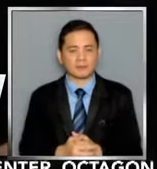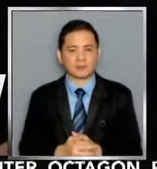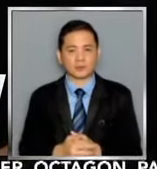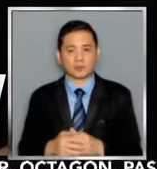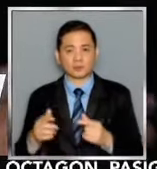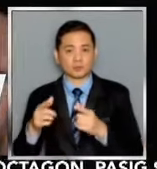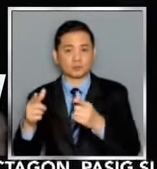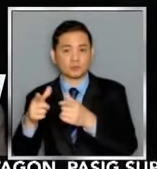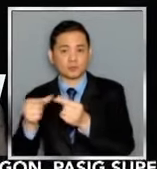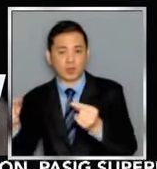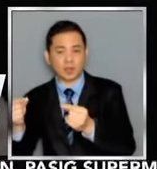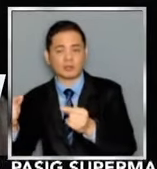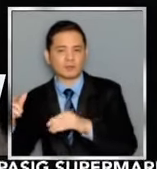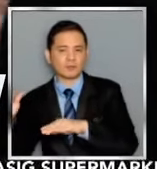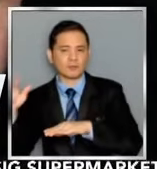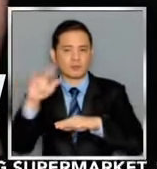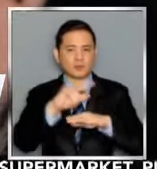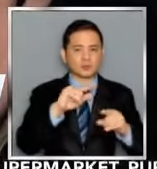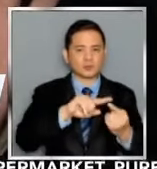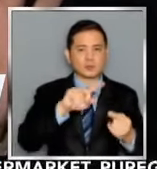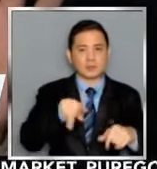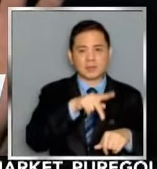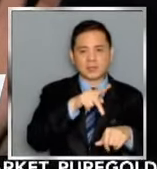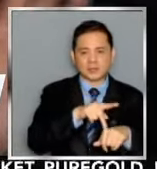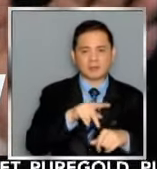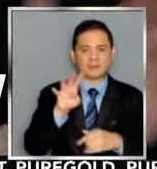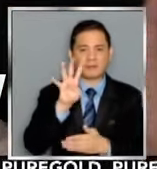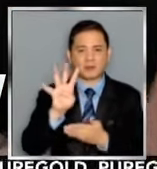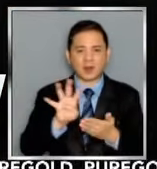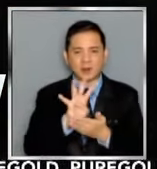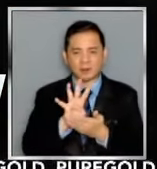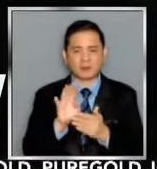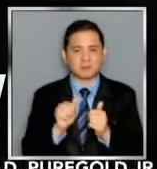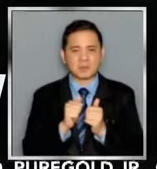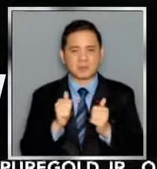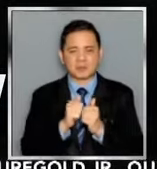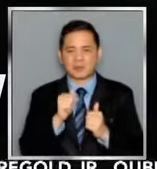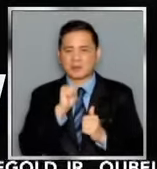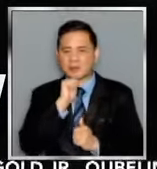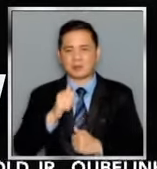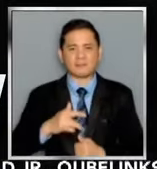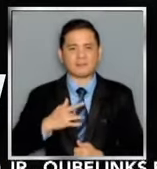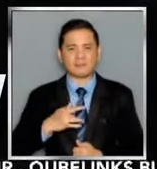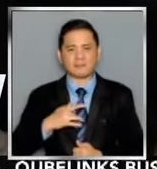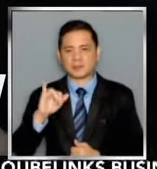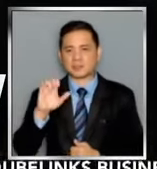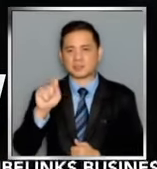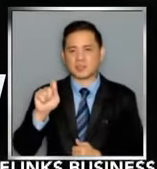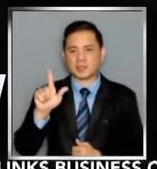Manila. So it's one hour jet lag. So almost same, we are living in the same condition.